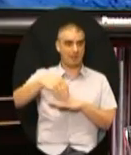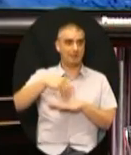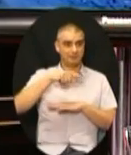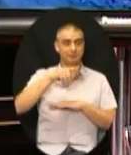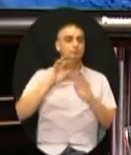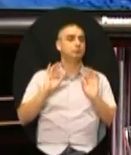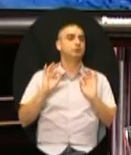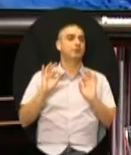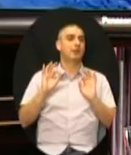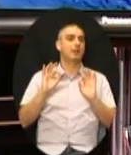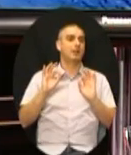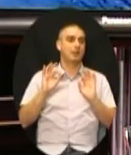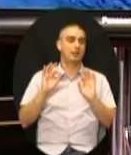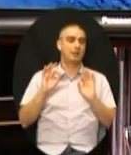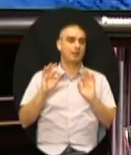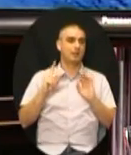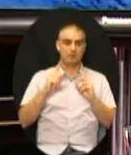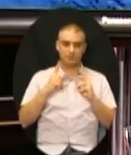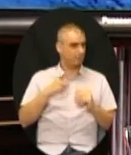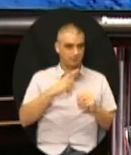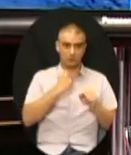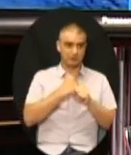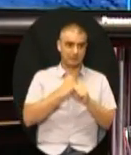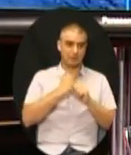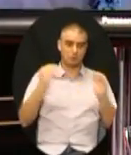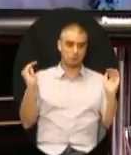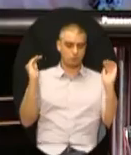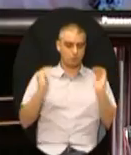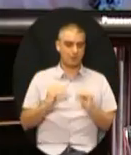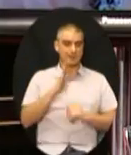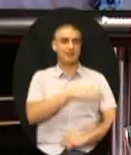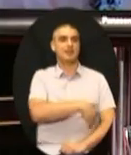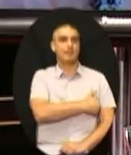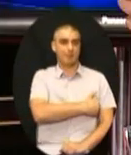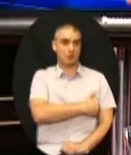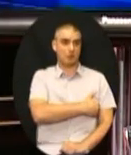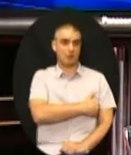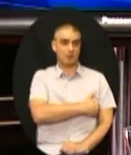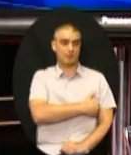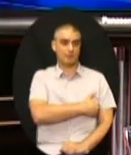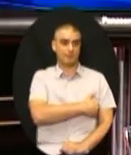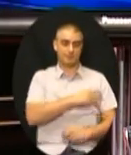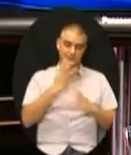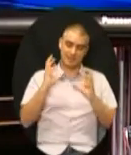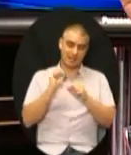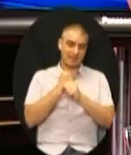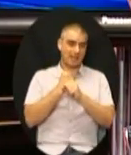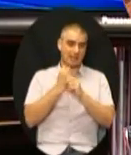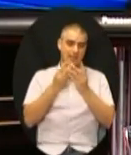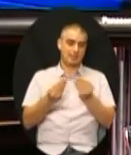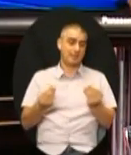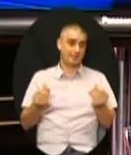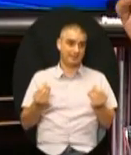כן. זה כדי להוריד... לספוח את המים. לא, מה שזה עושה זה מוריד את הטמפרטורה שבה אותו קרח